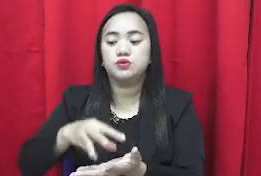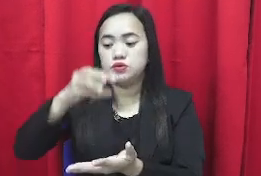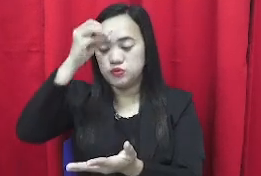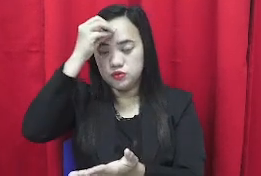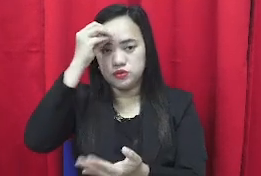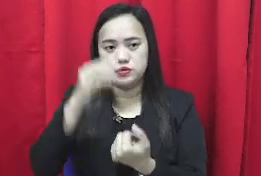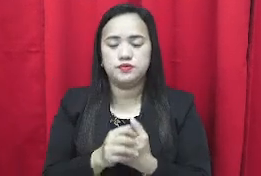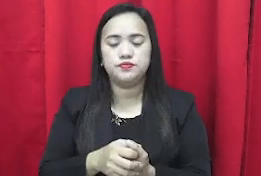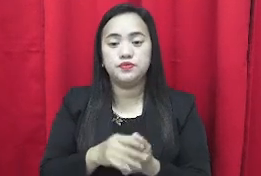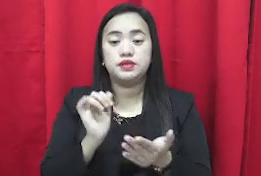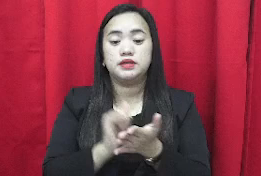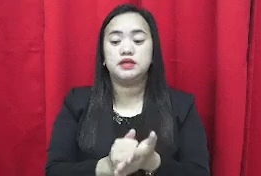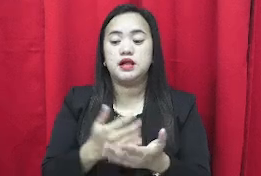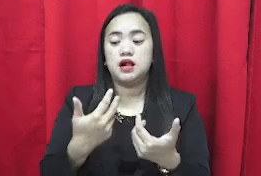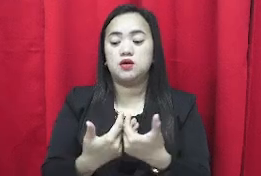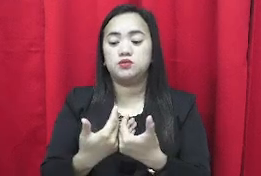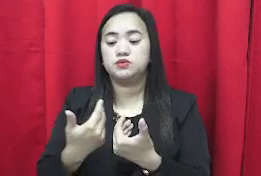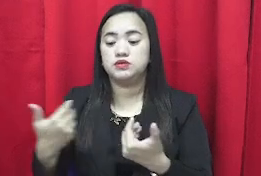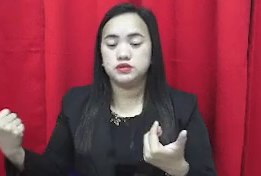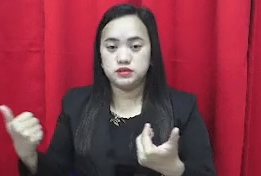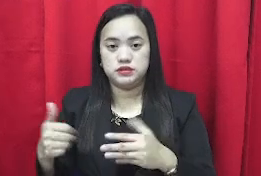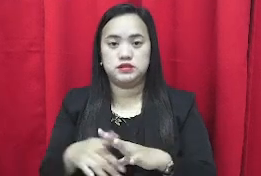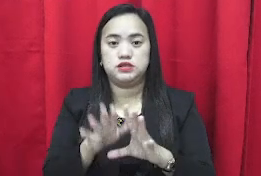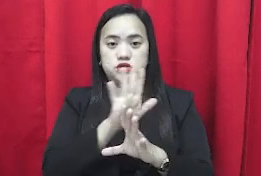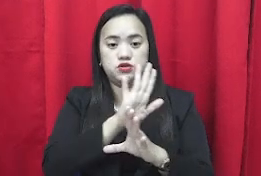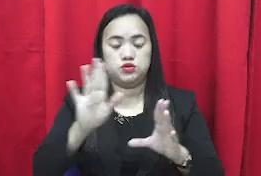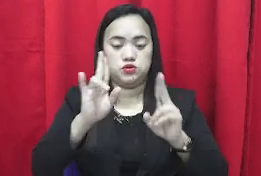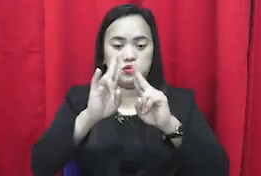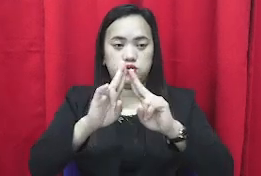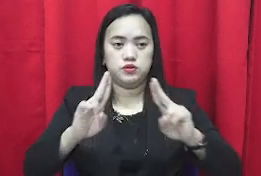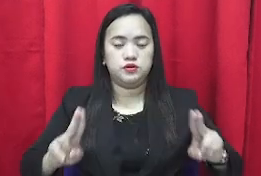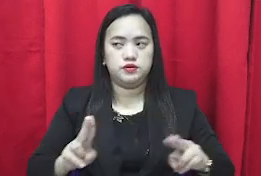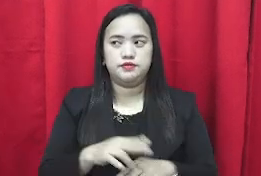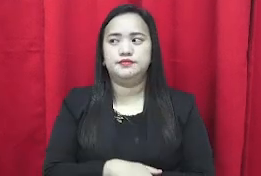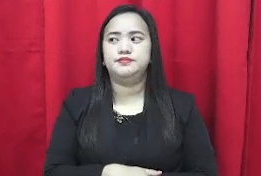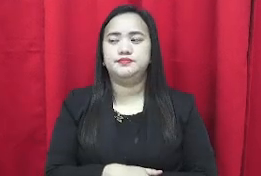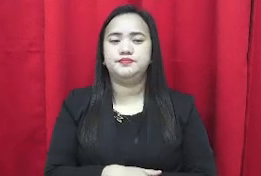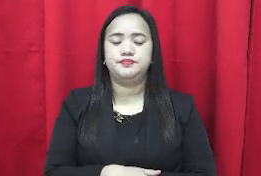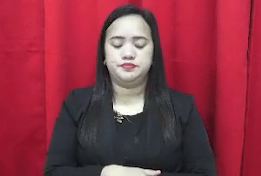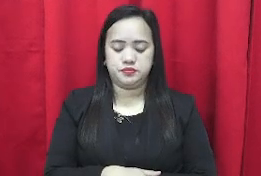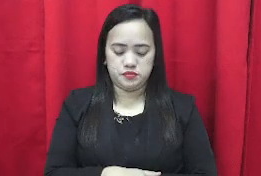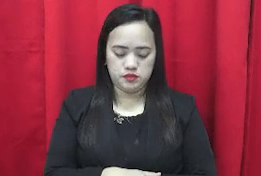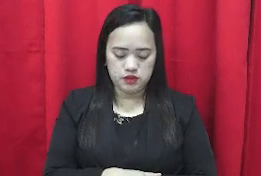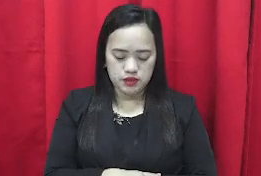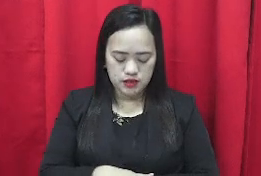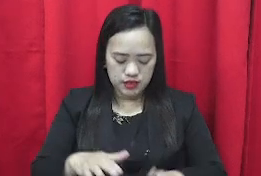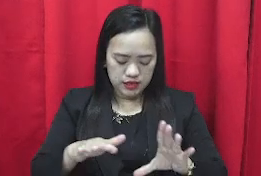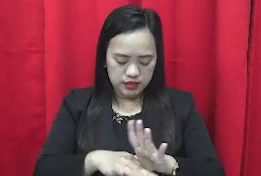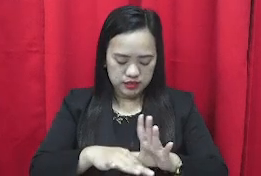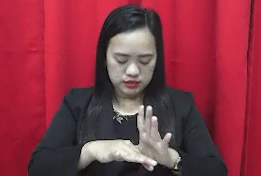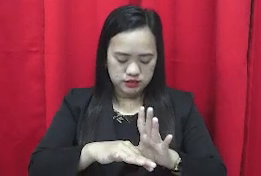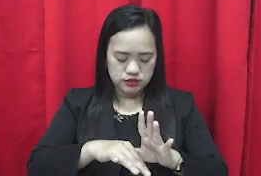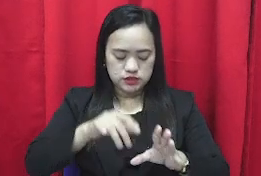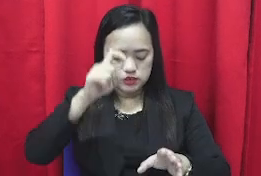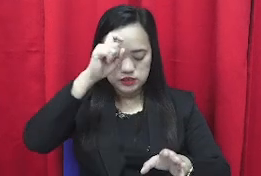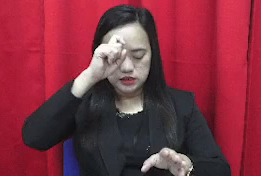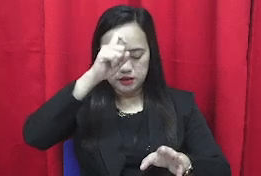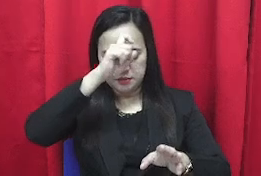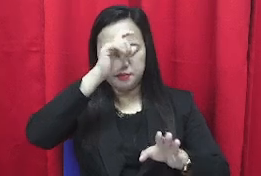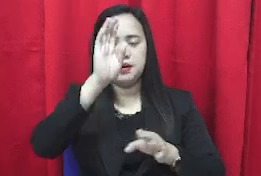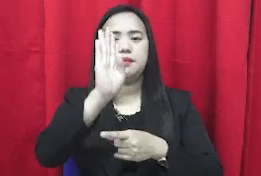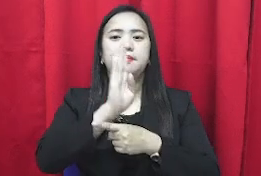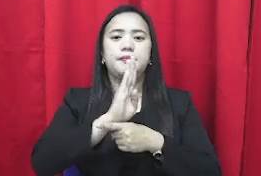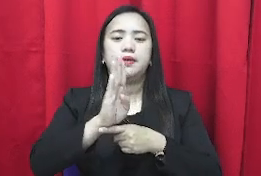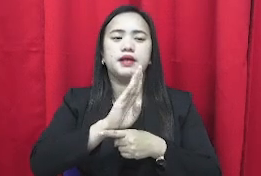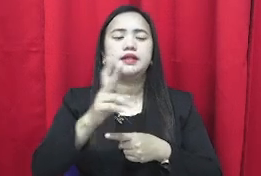sa hindi sa sa bakuran ng bahay ko I mean dito sa summer balikatan meron silang matututunan